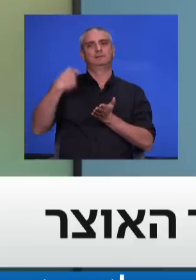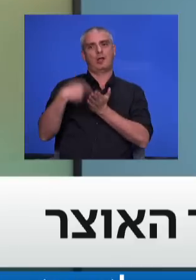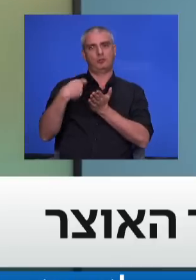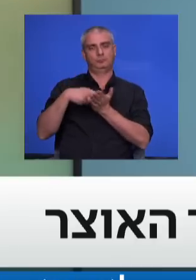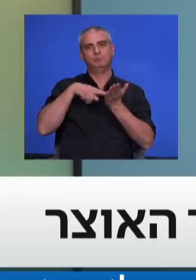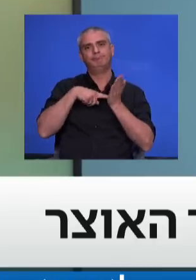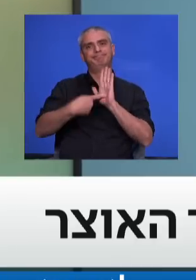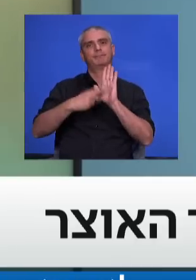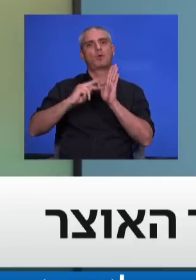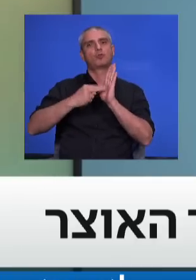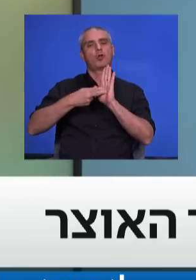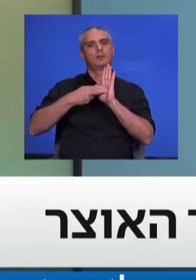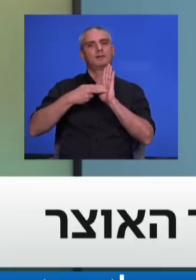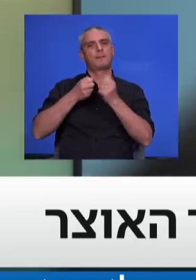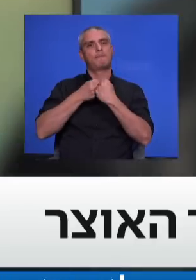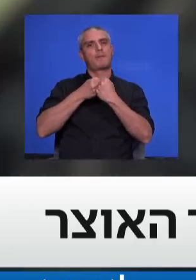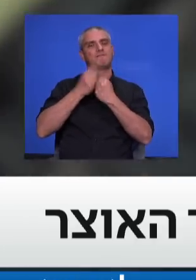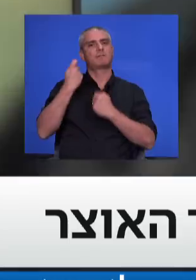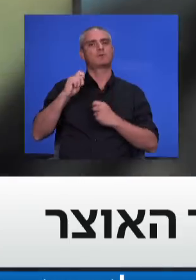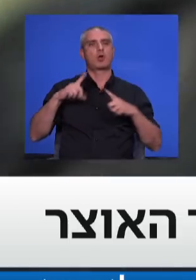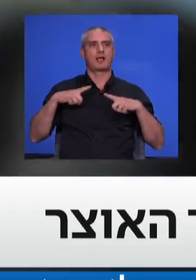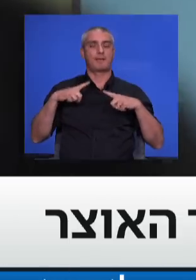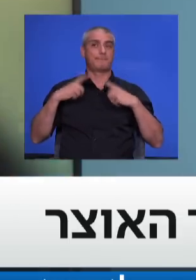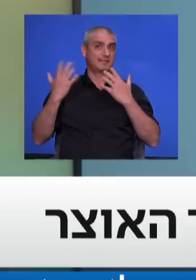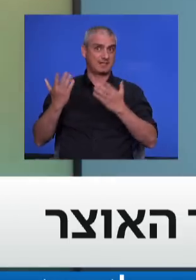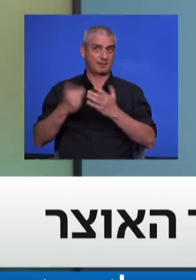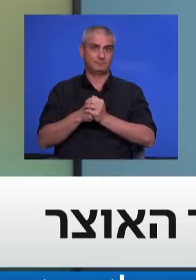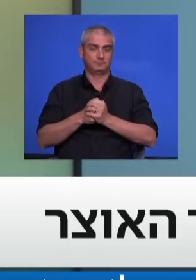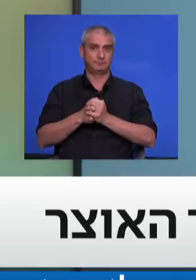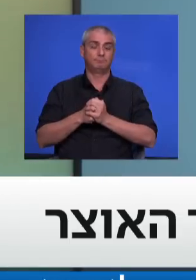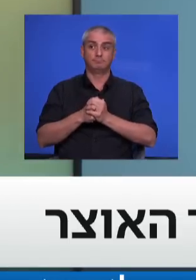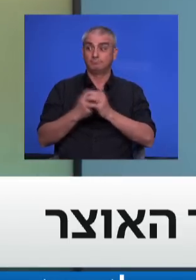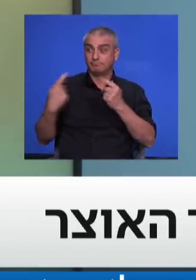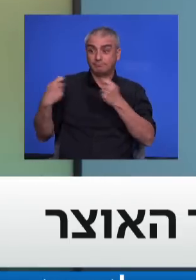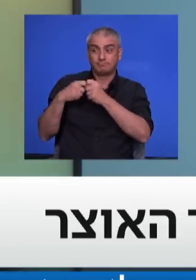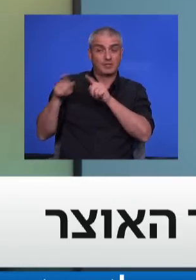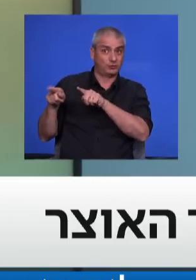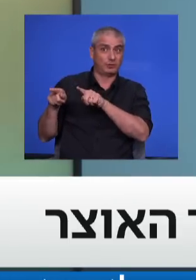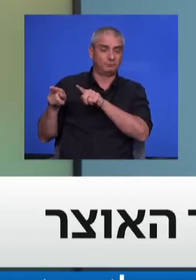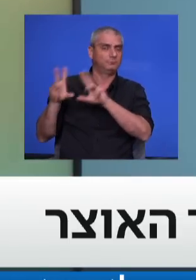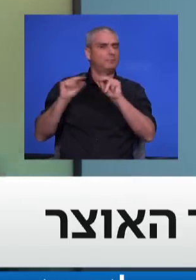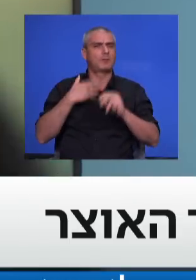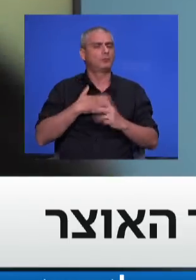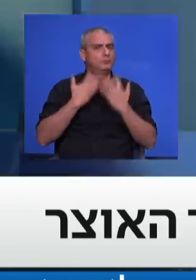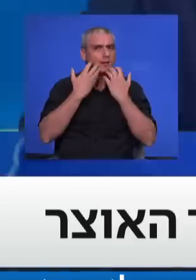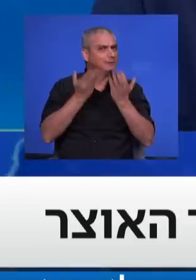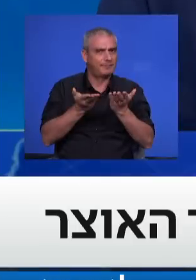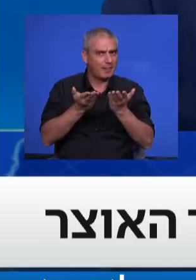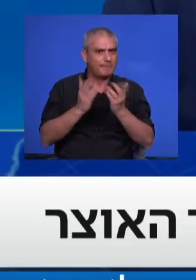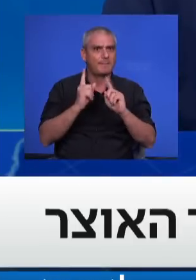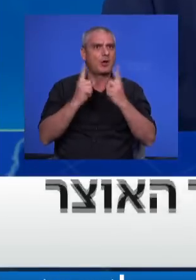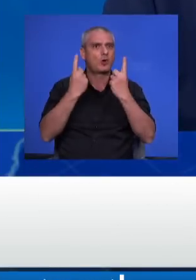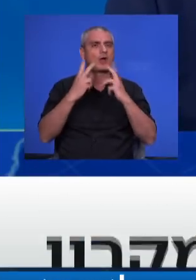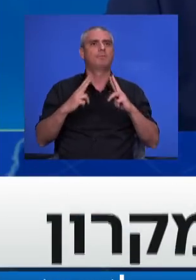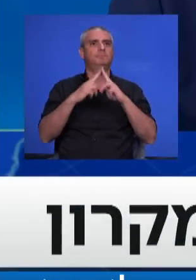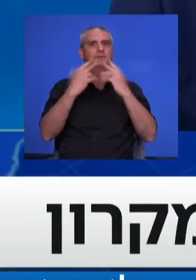את תוכניתם למאבק ביוקר המחיה. ובאותו הקשר, מה אנחנו רוצים לספר לכם, מה קורה